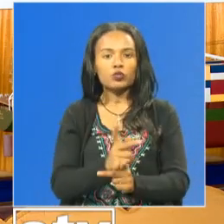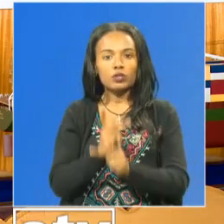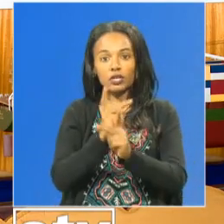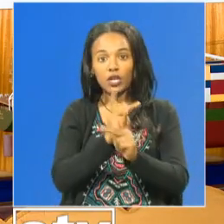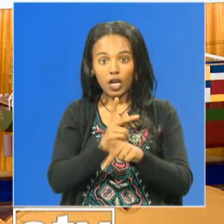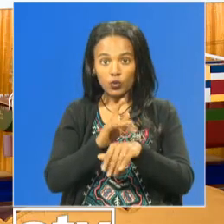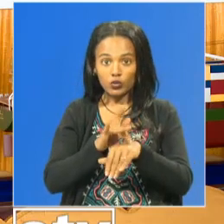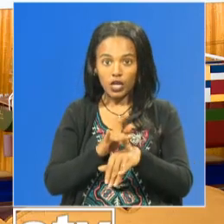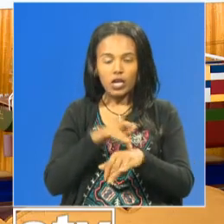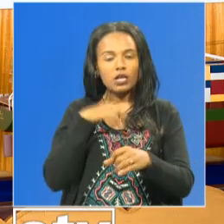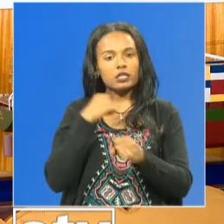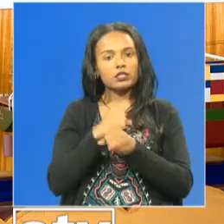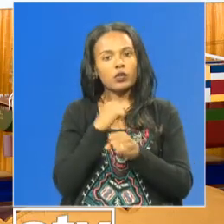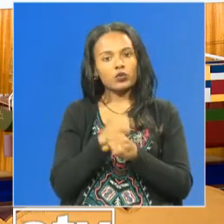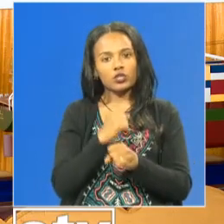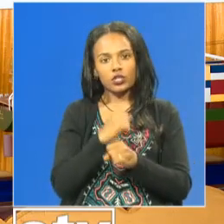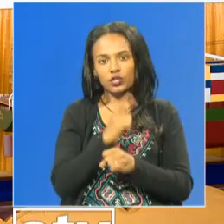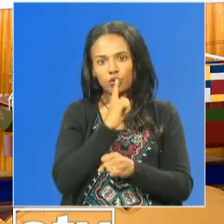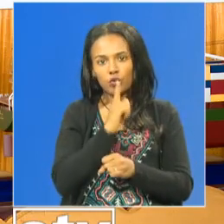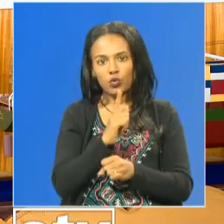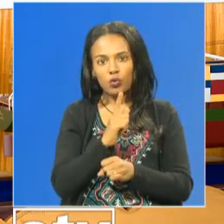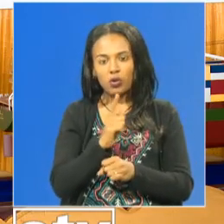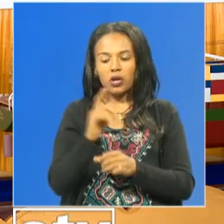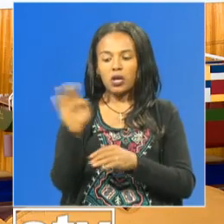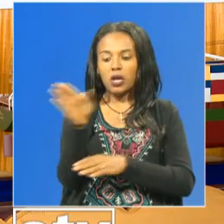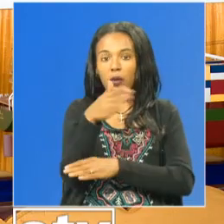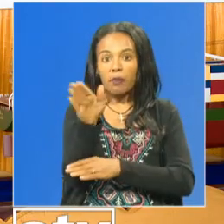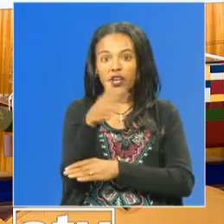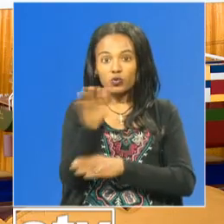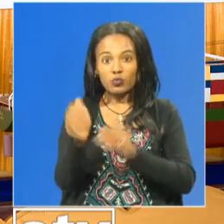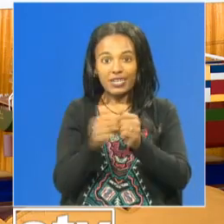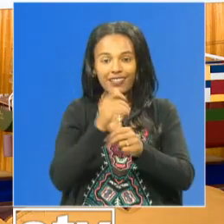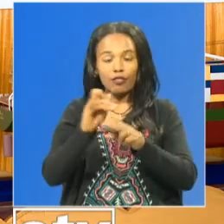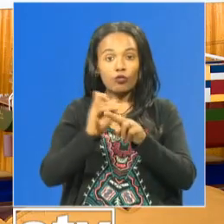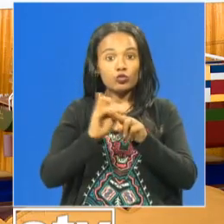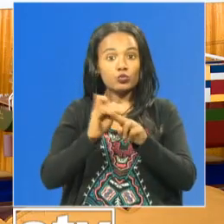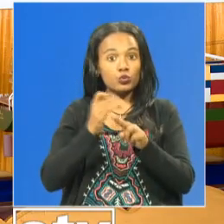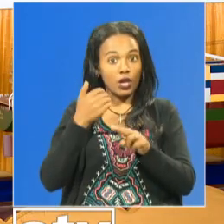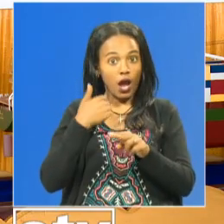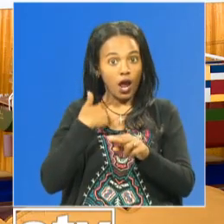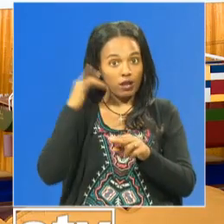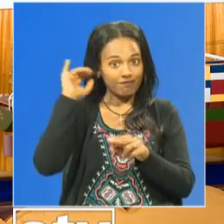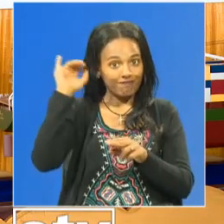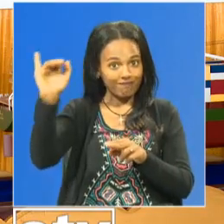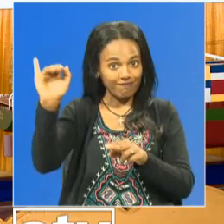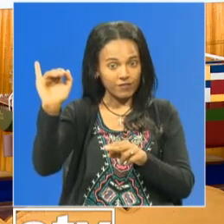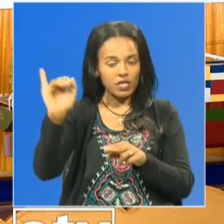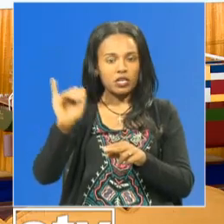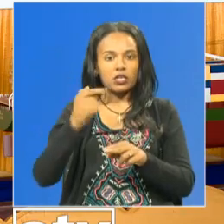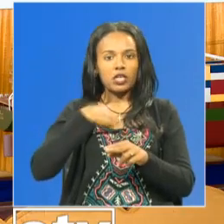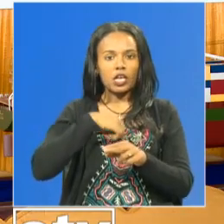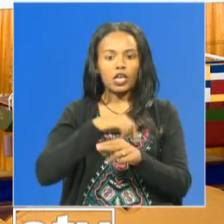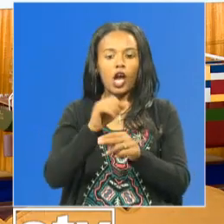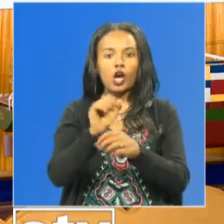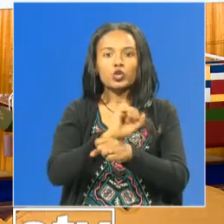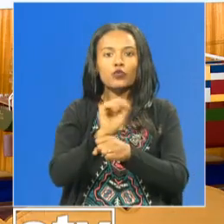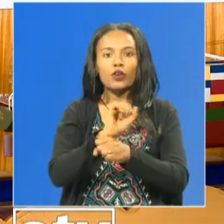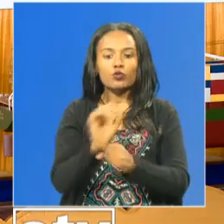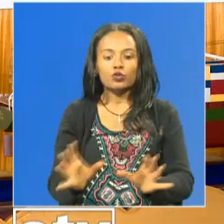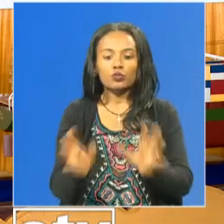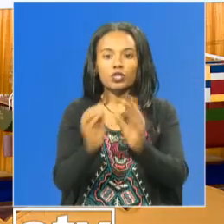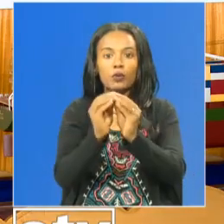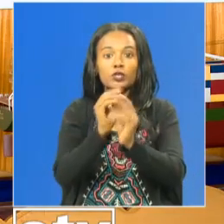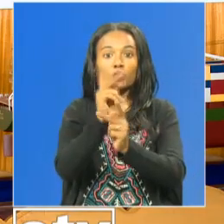ላይ ስራዎች እየሰሩ ነው። ኤምባሲውም የሚከታተለው ጅቡቲ ያለ የኛ ሹፌሮች